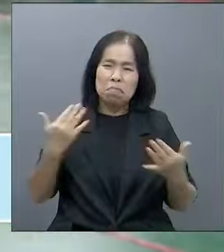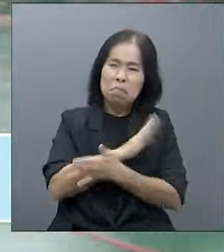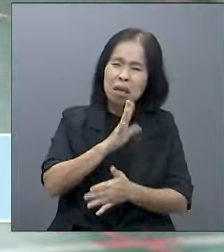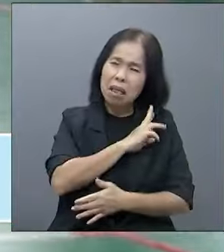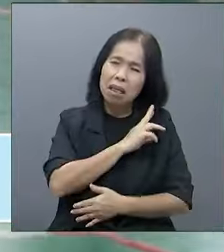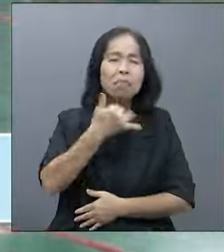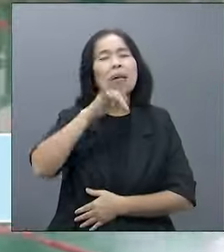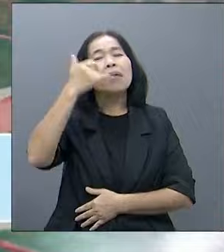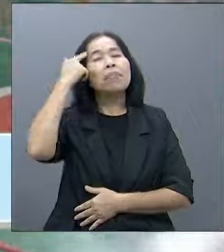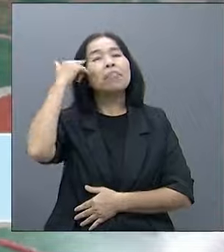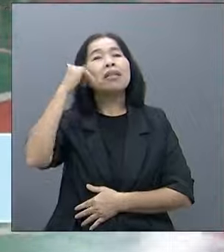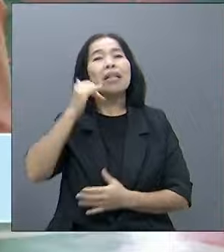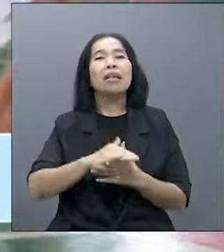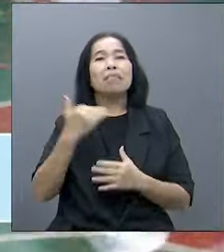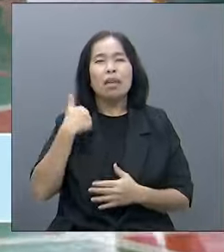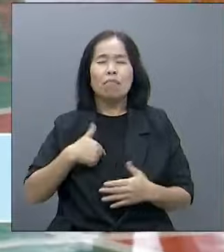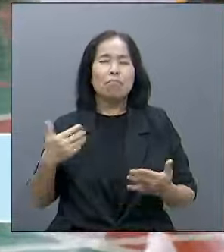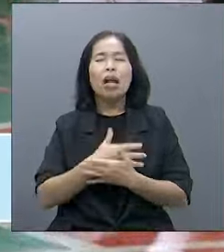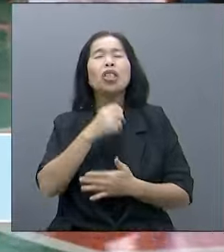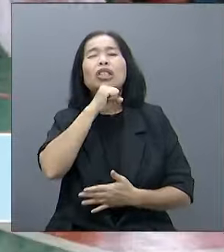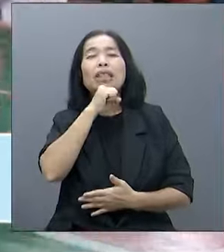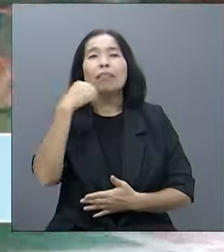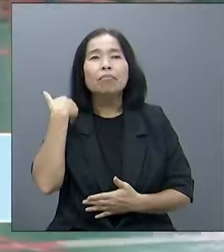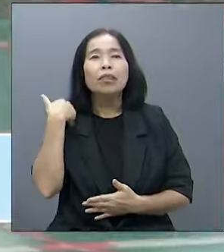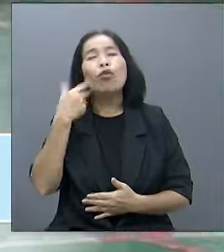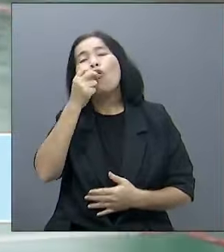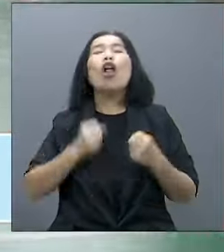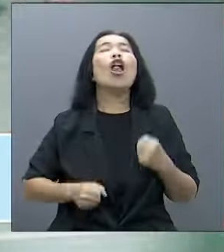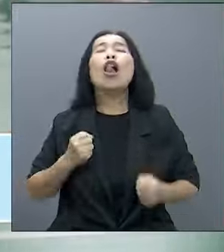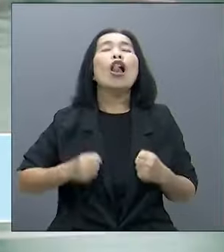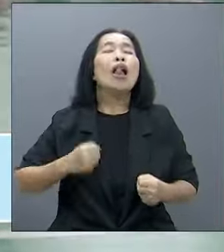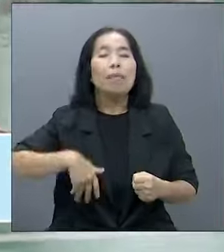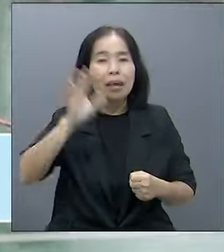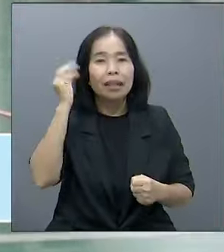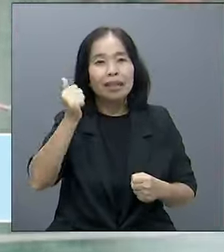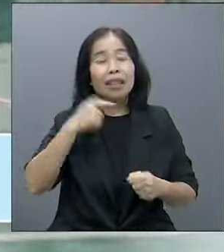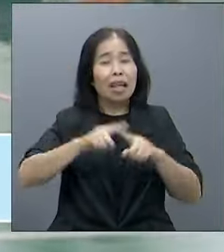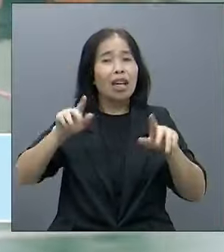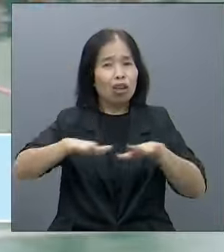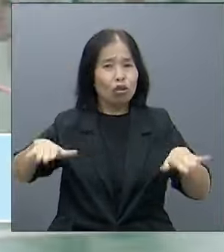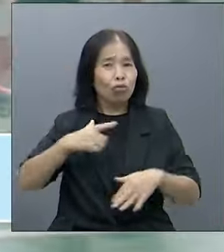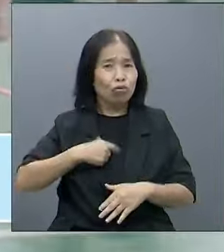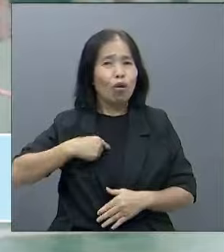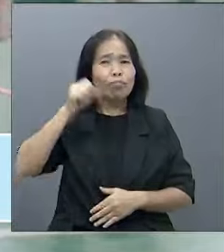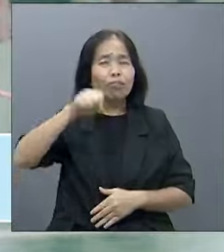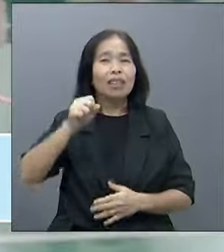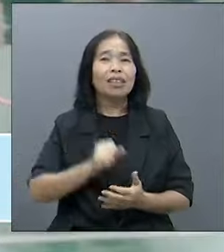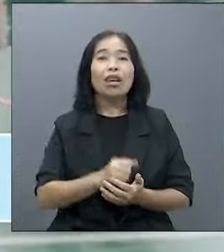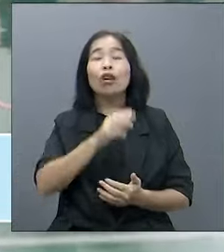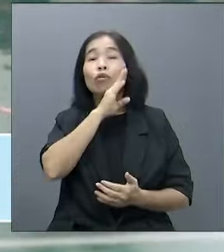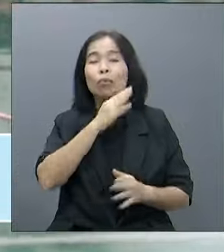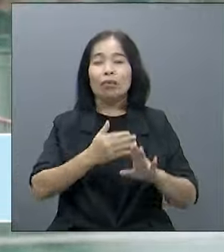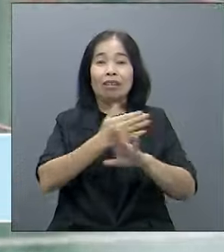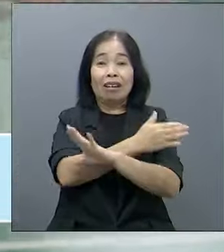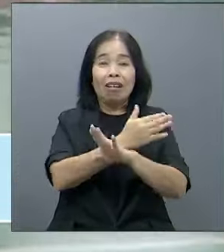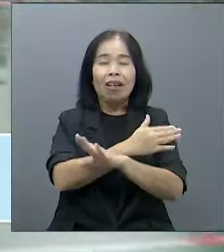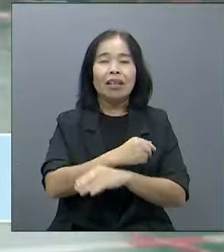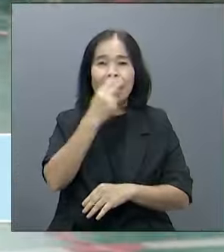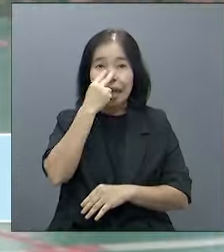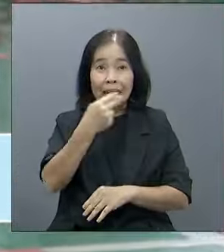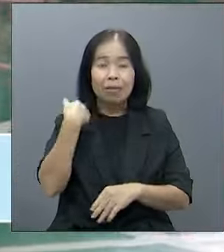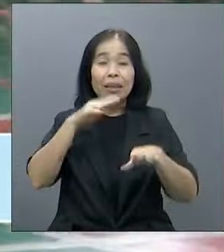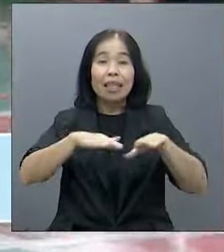าเออน้องอาจจะไม่ยอมเปลี่ยนเองน้องอาจจะชอบชุดนี้ด้วย ใช่แต่เด็กๆชอบนะคุณผู้ชมคืออย่างเมื่อสักครู่นี้ที่คุณผู้ชมเห็นเนี่ยมันเป็